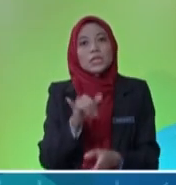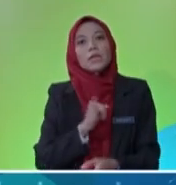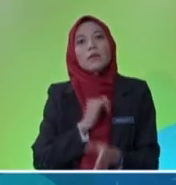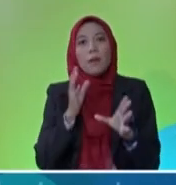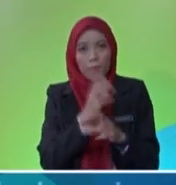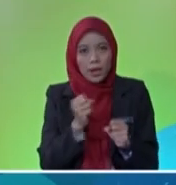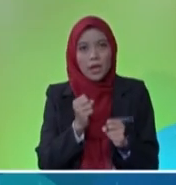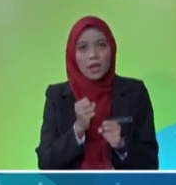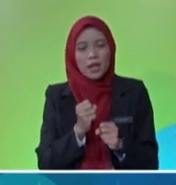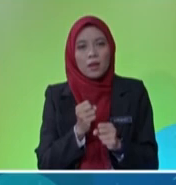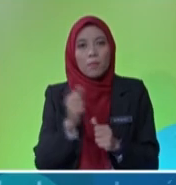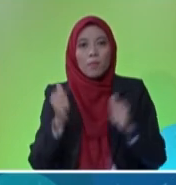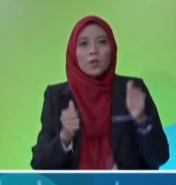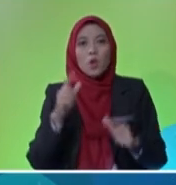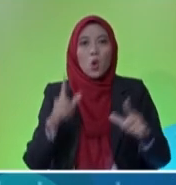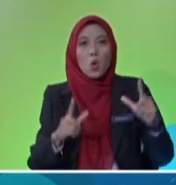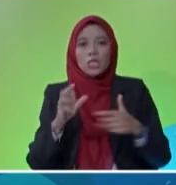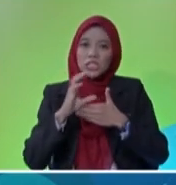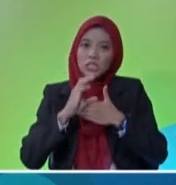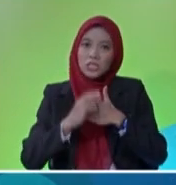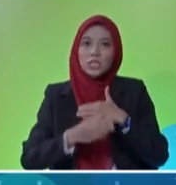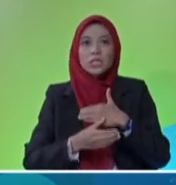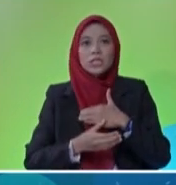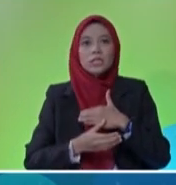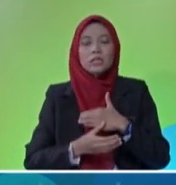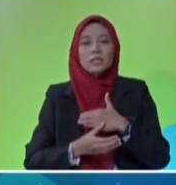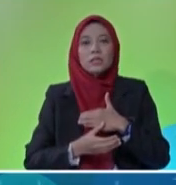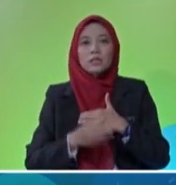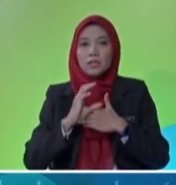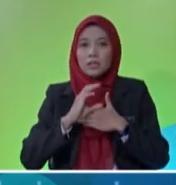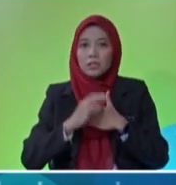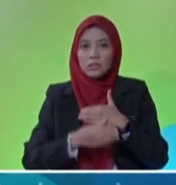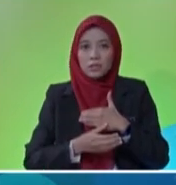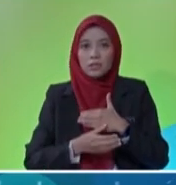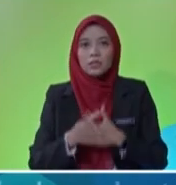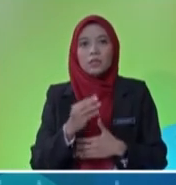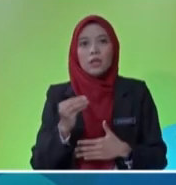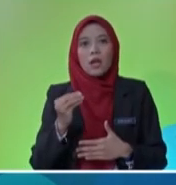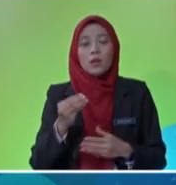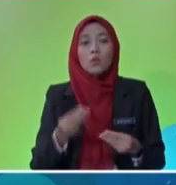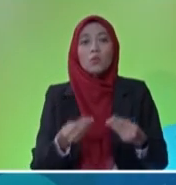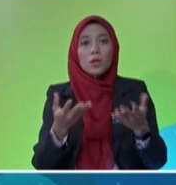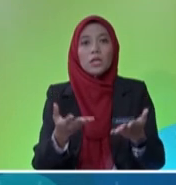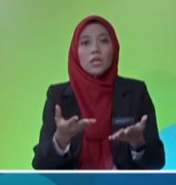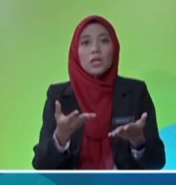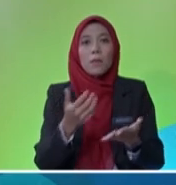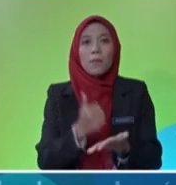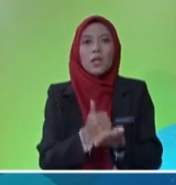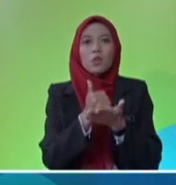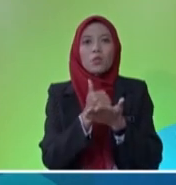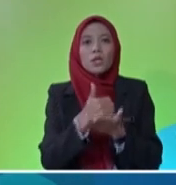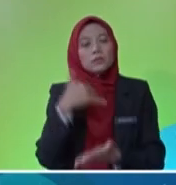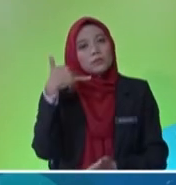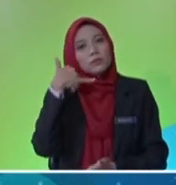pemandu Lori mengalami kecederaan yay yang nomor dua kita untuk diberi bantuin dengan membuat panggilan kecemasan